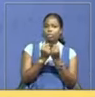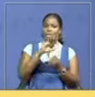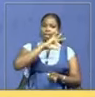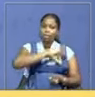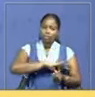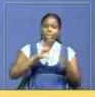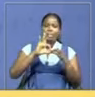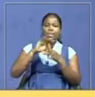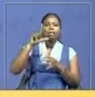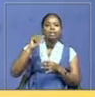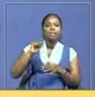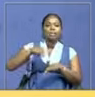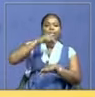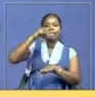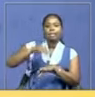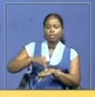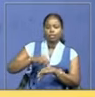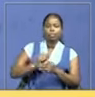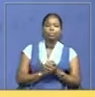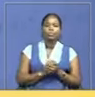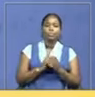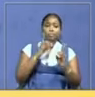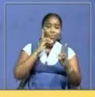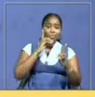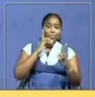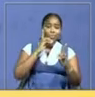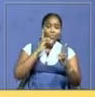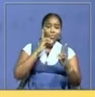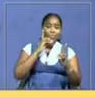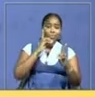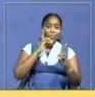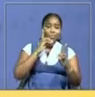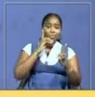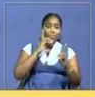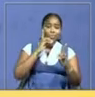la nation dialoguer en tempant